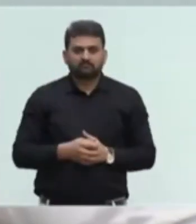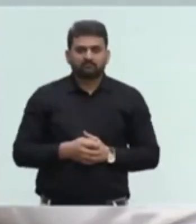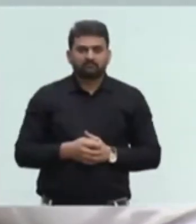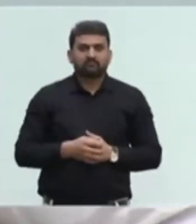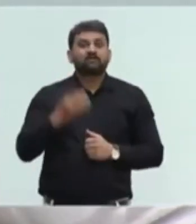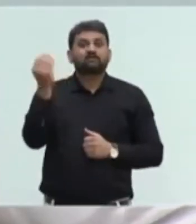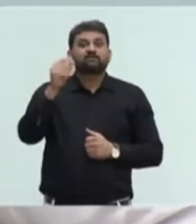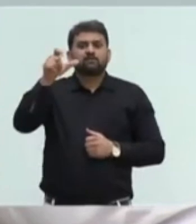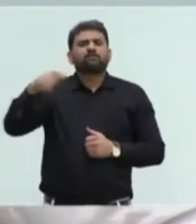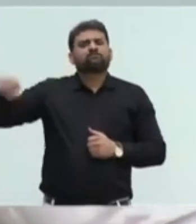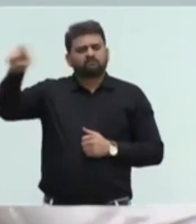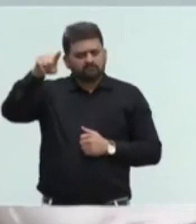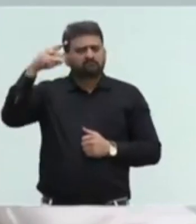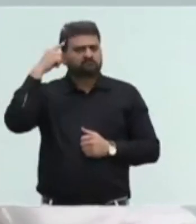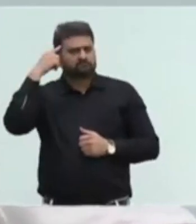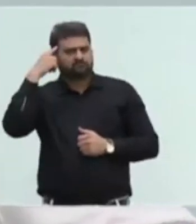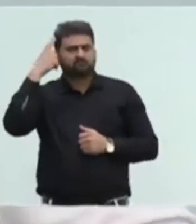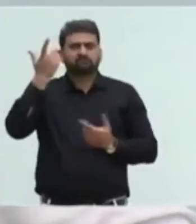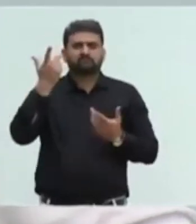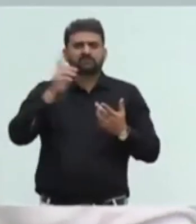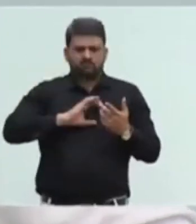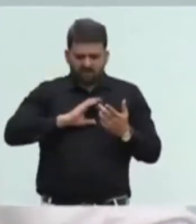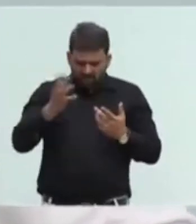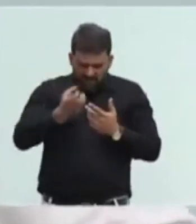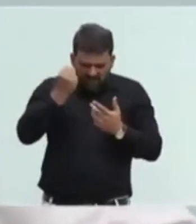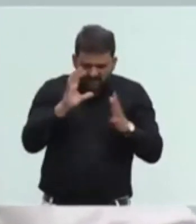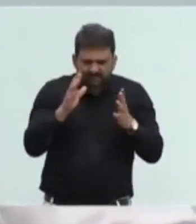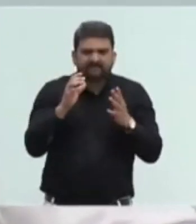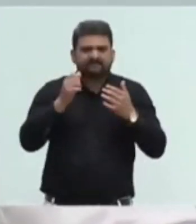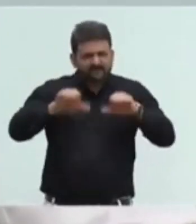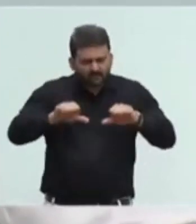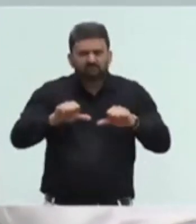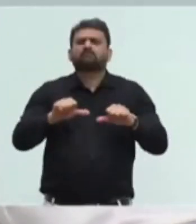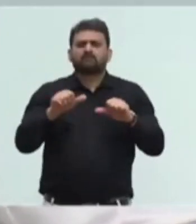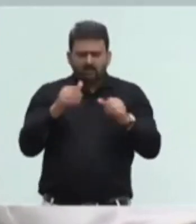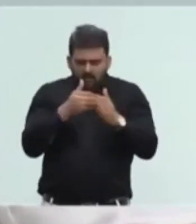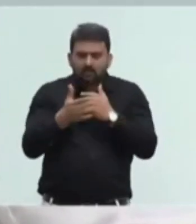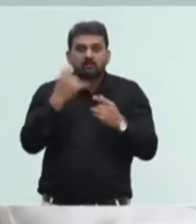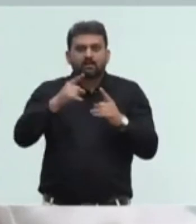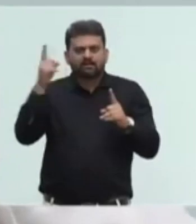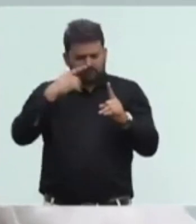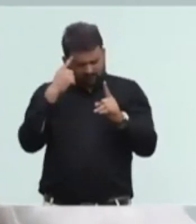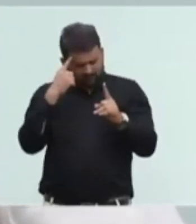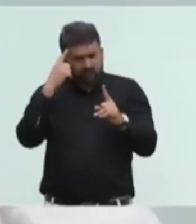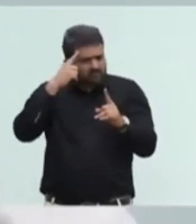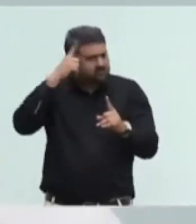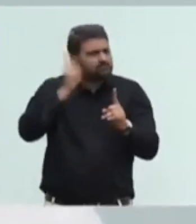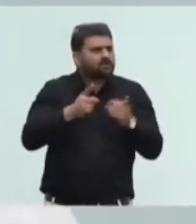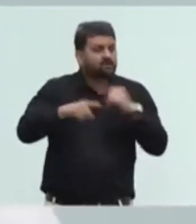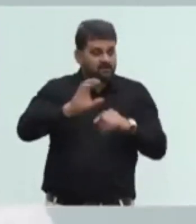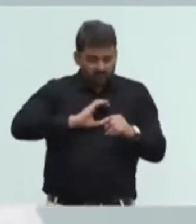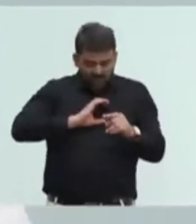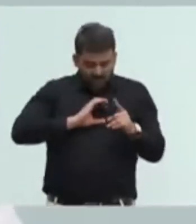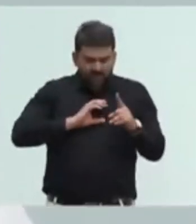है कुछ लोग होंगे जो मेडल तनख्वाह नहीं पहुंच पाएंगे है लेकिन यह मान कर चलिए कि उस